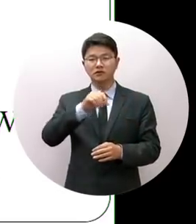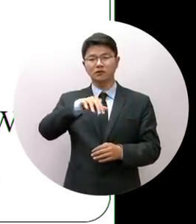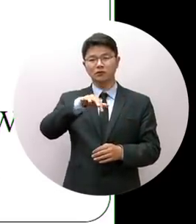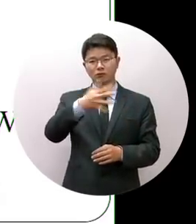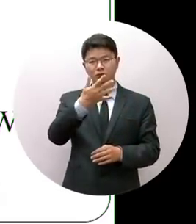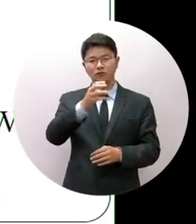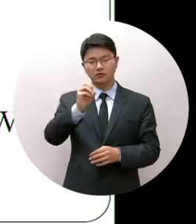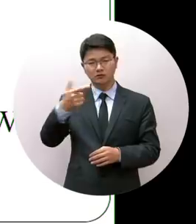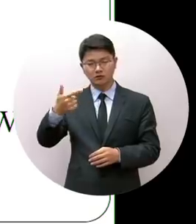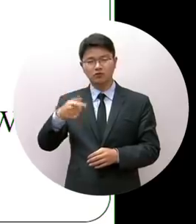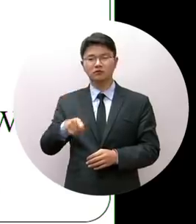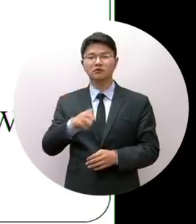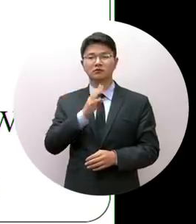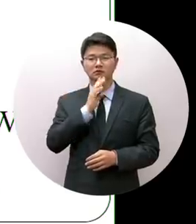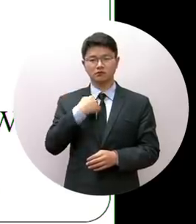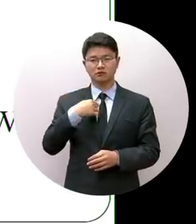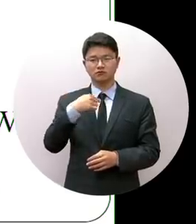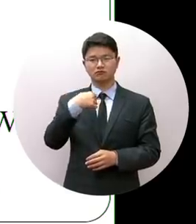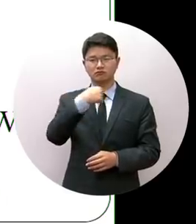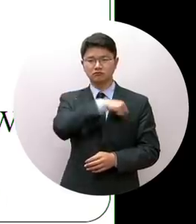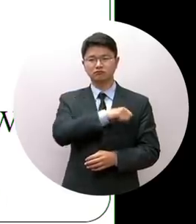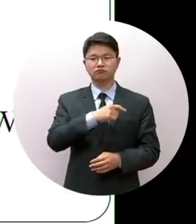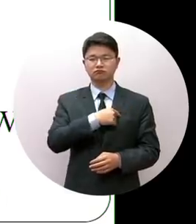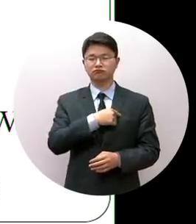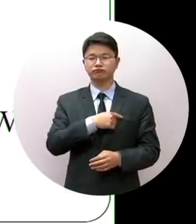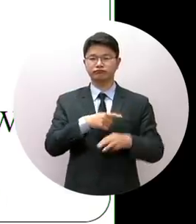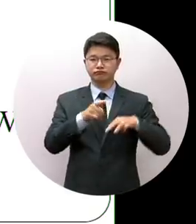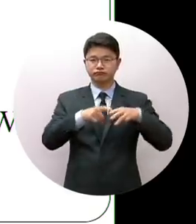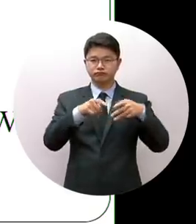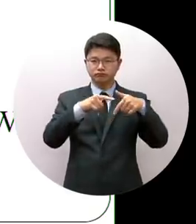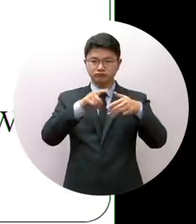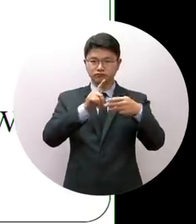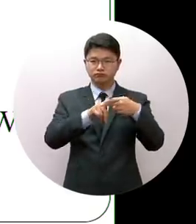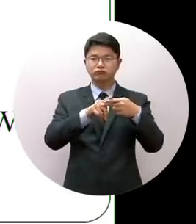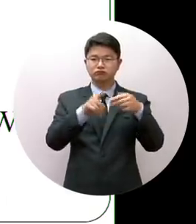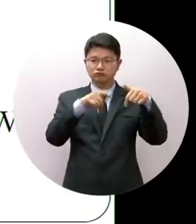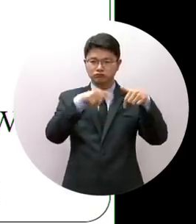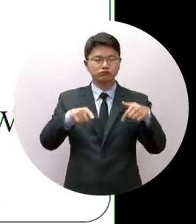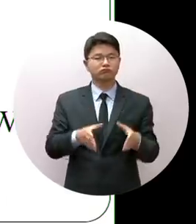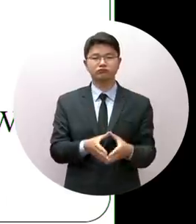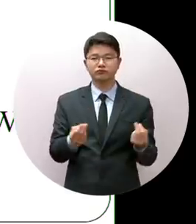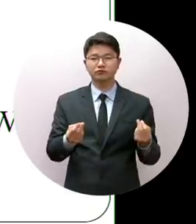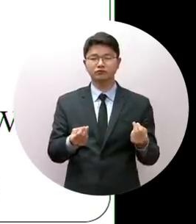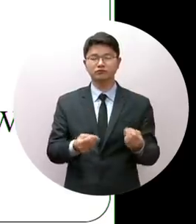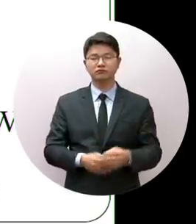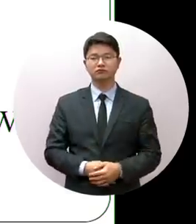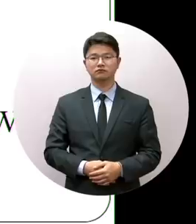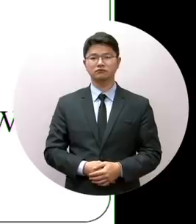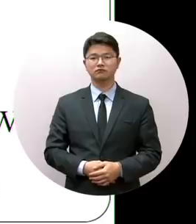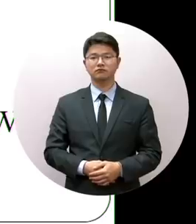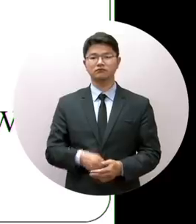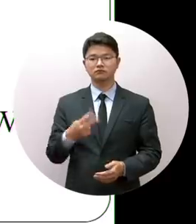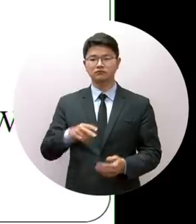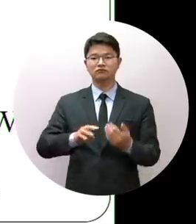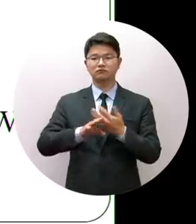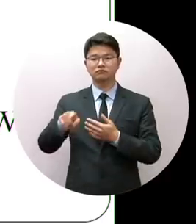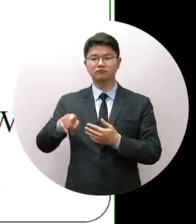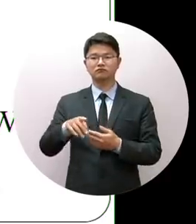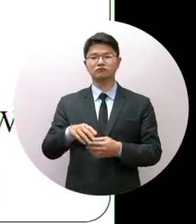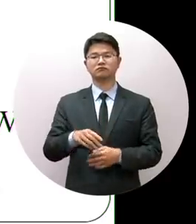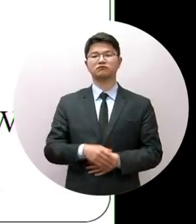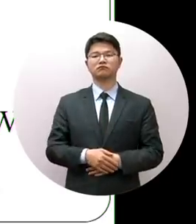不用本土化，506MW不用本土化，达德的也不用